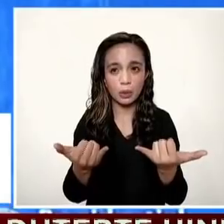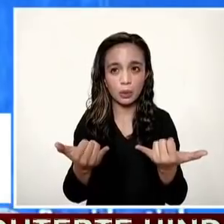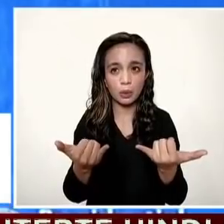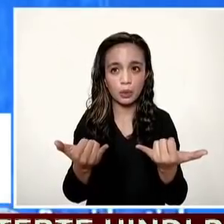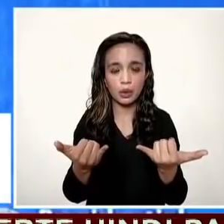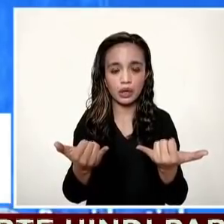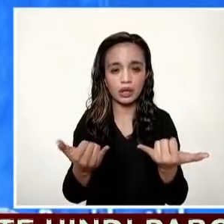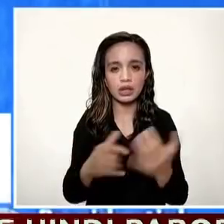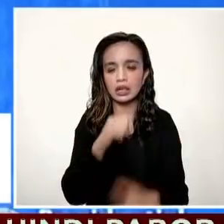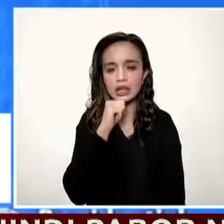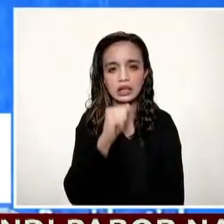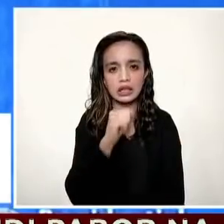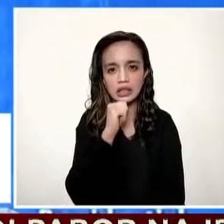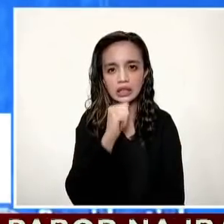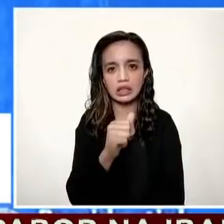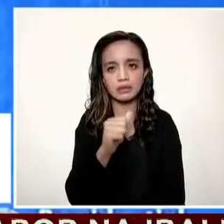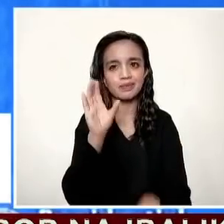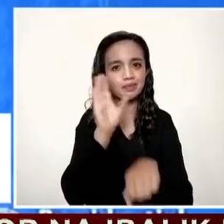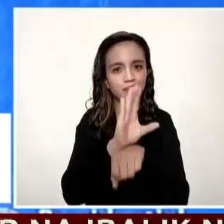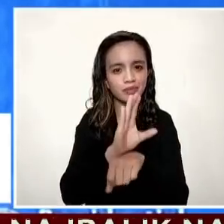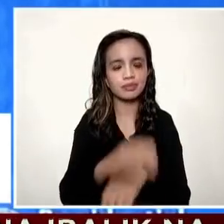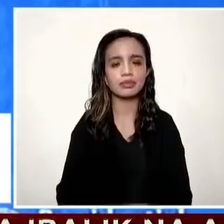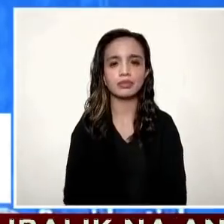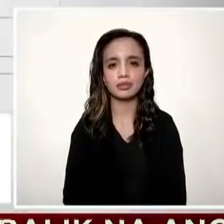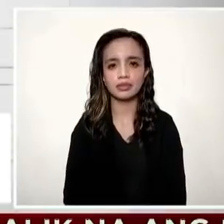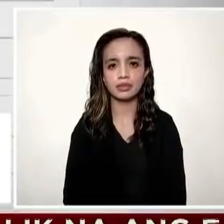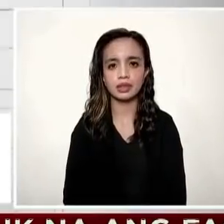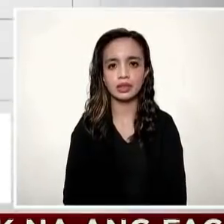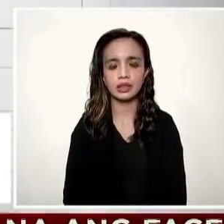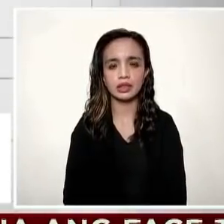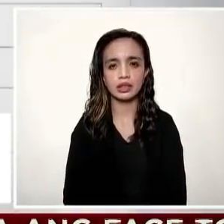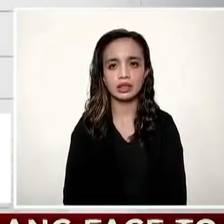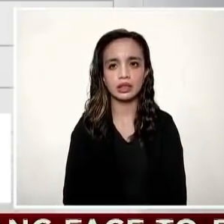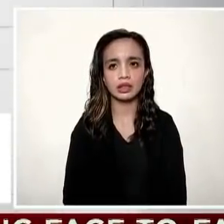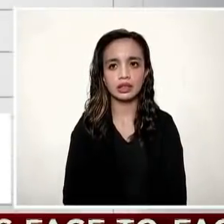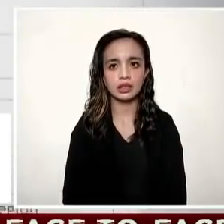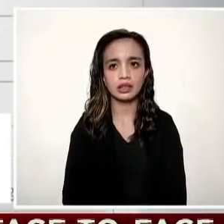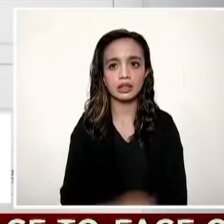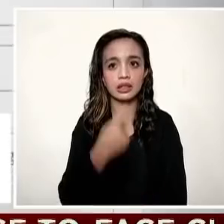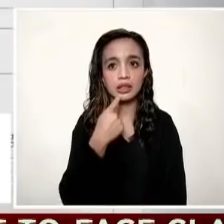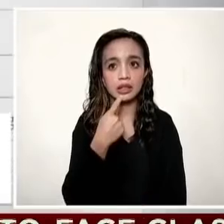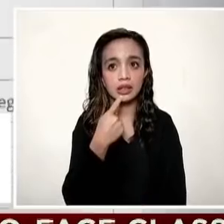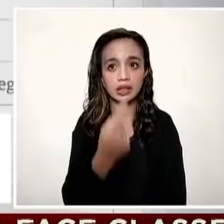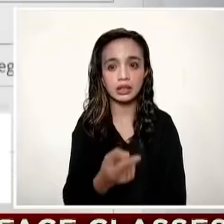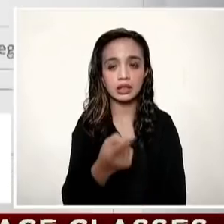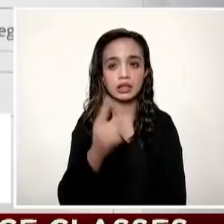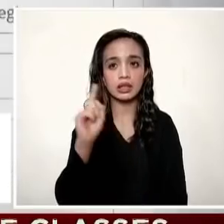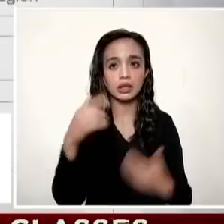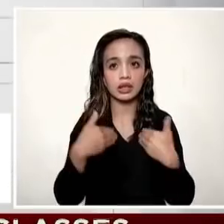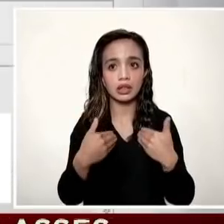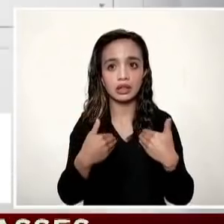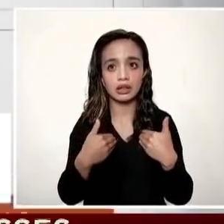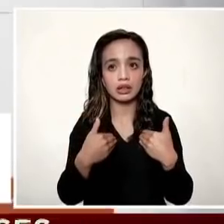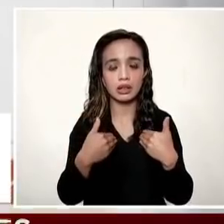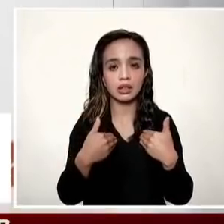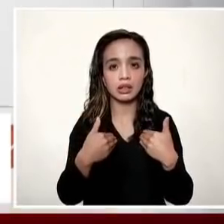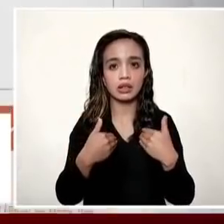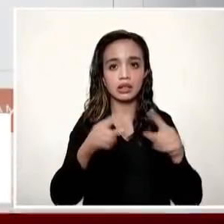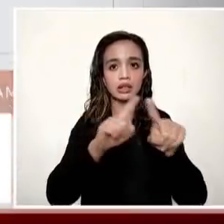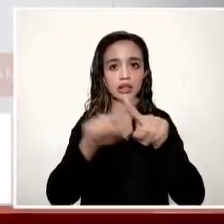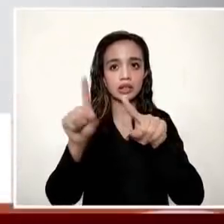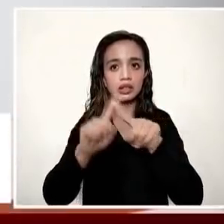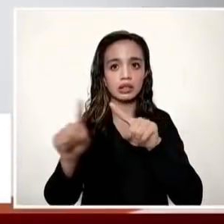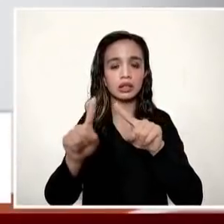mga tutol sa mga polisiya ng Administrasyong Duterte. Inilunsad ng grupong Laban ng Masa ang isang online petition